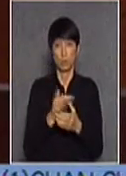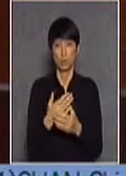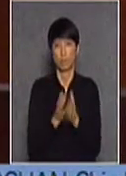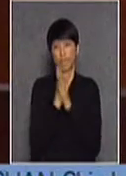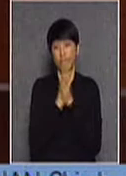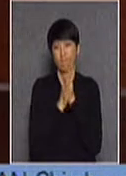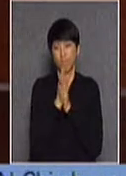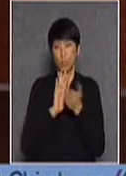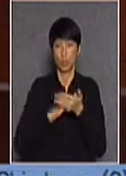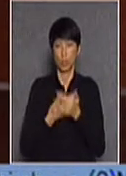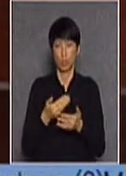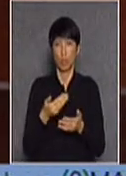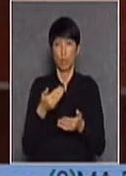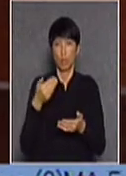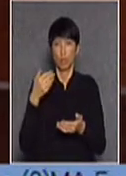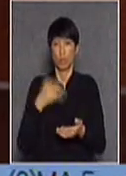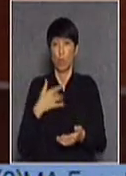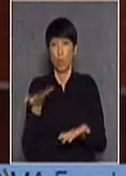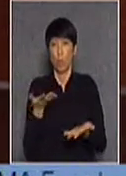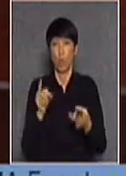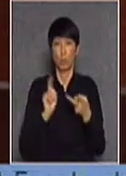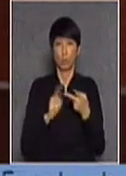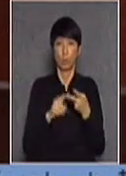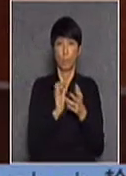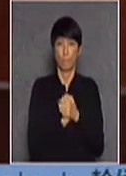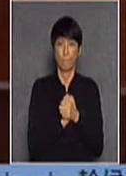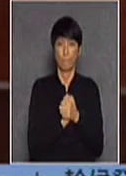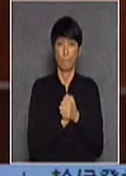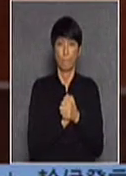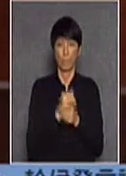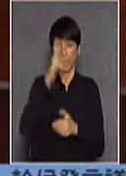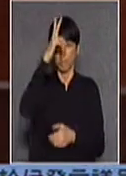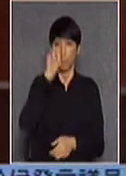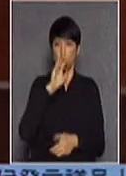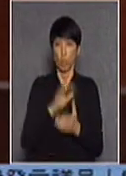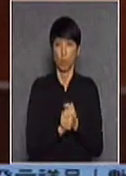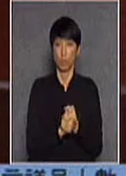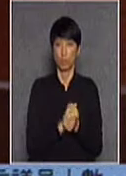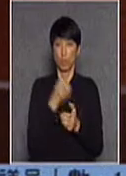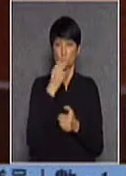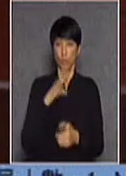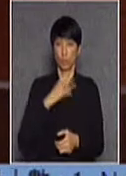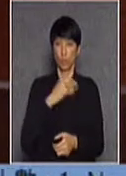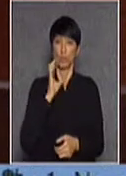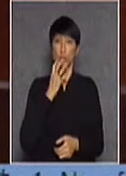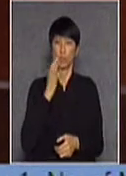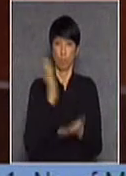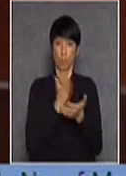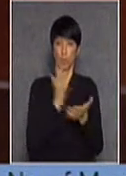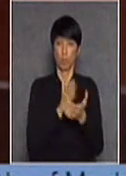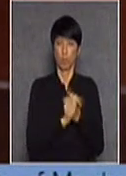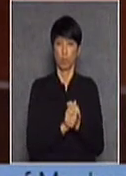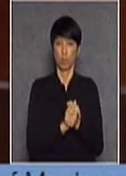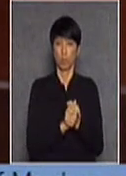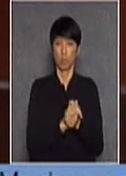就沒得使。第二個要帶出的就是政府就實話香港的情況跟澳門不同，就不能夠抄